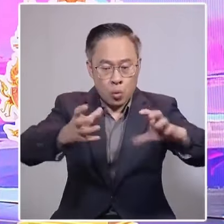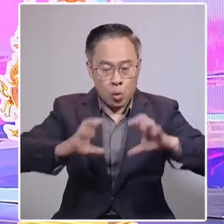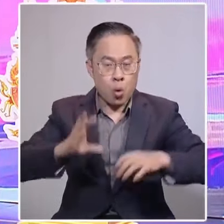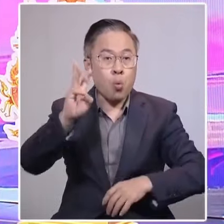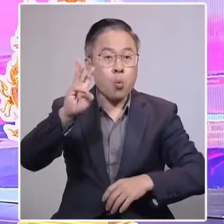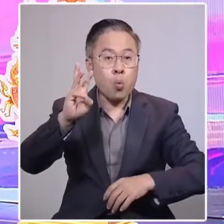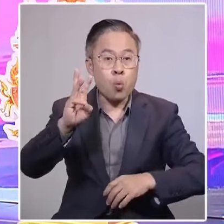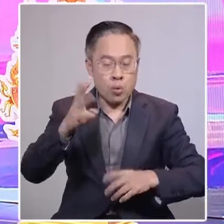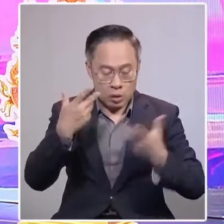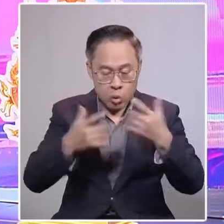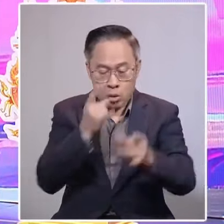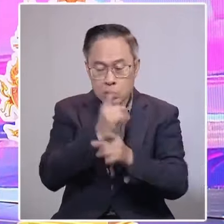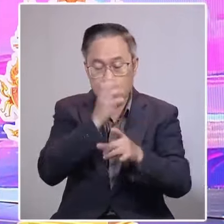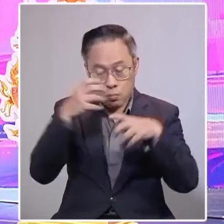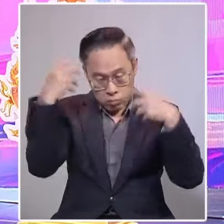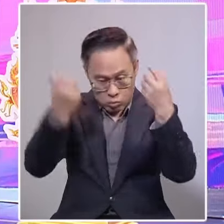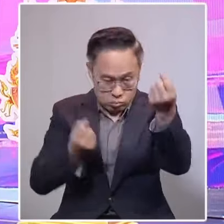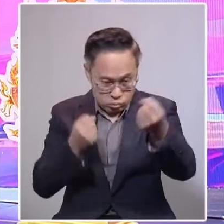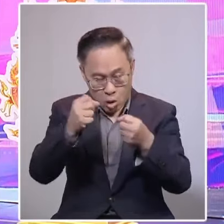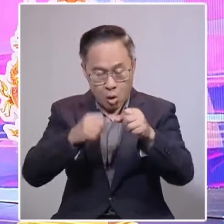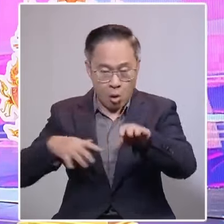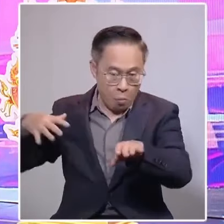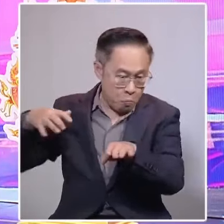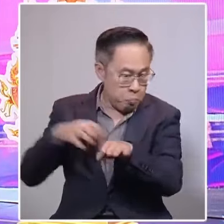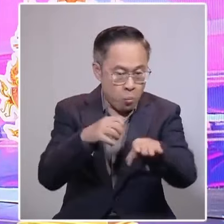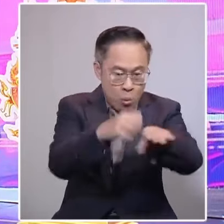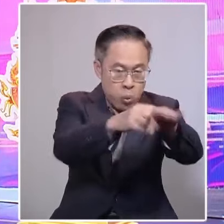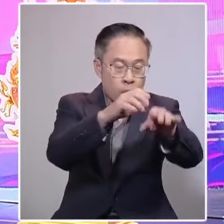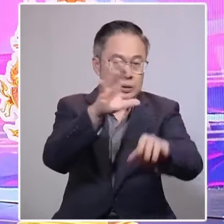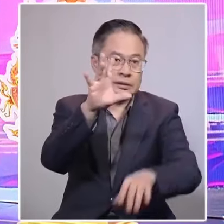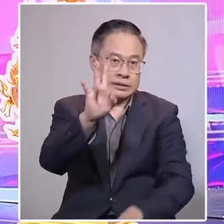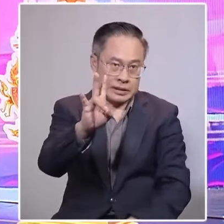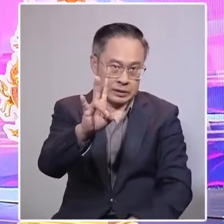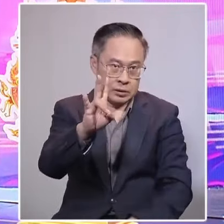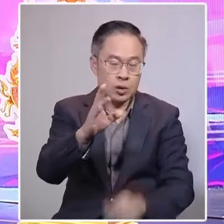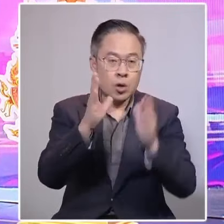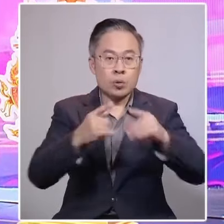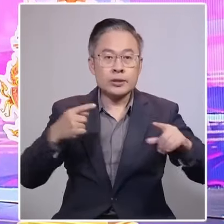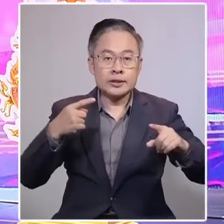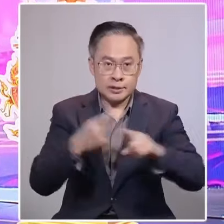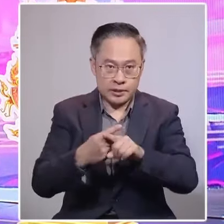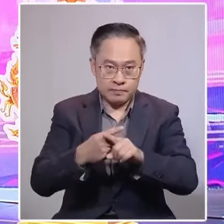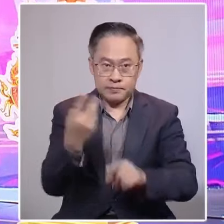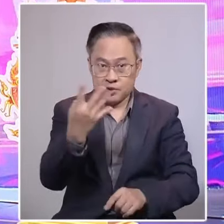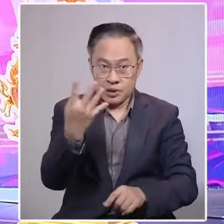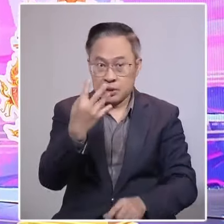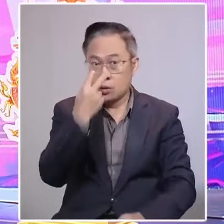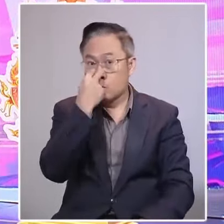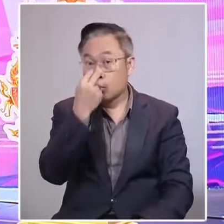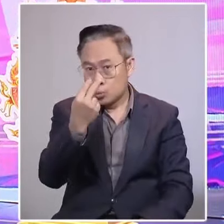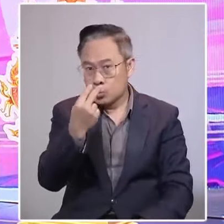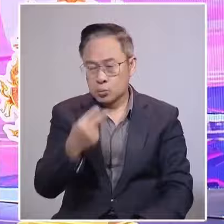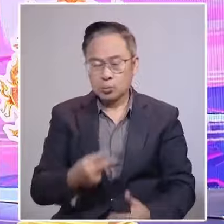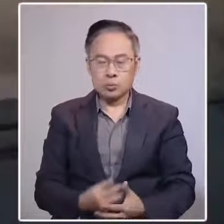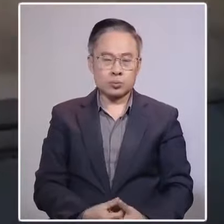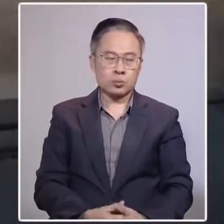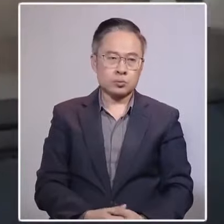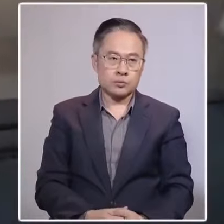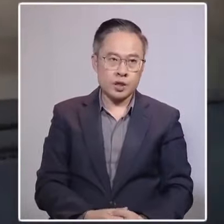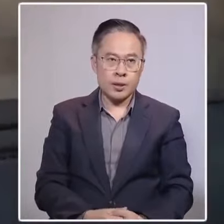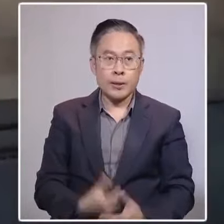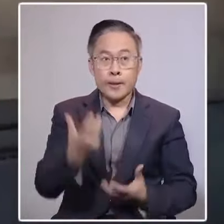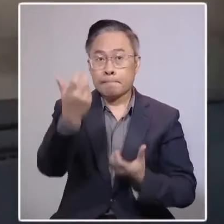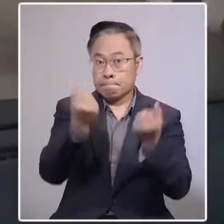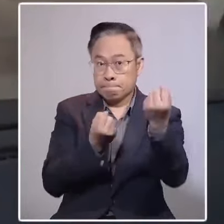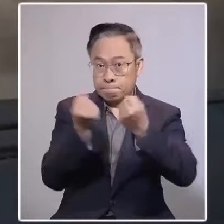ฮะชน 7คันรวดมีคนบาดเจ็บถึง 4คนชนละเนละนาดเลยนะครับอ่ะพาไปดูเหตุการณ์นี้กันนะคุณผู้ชมกล้องหน้า